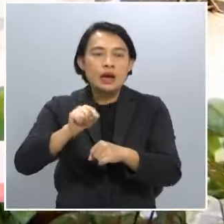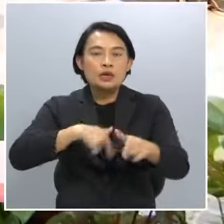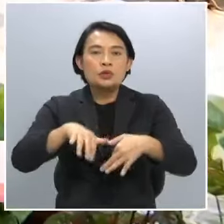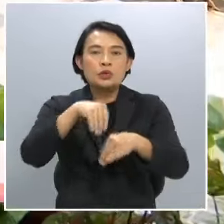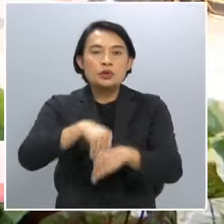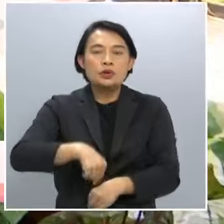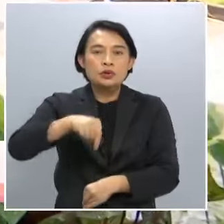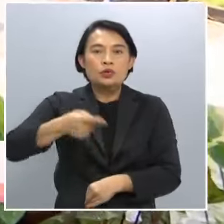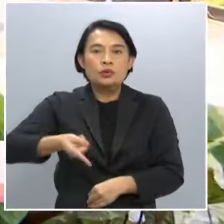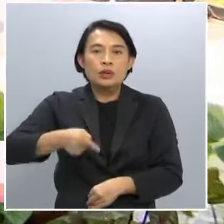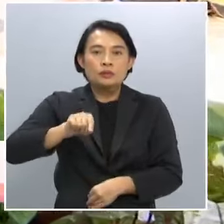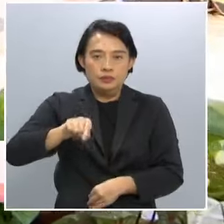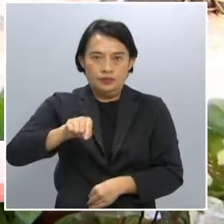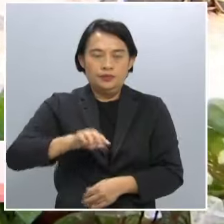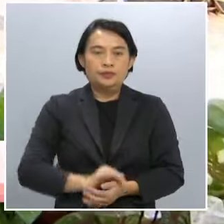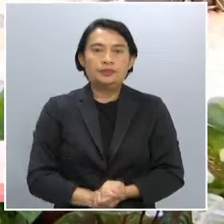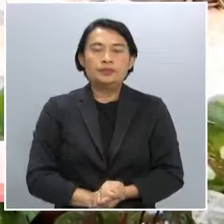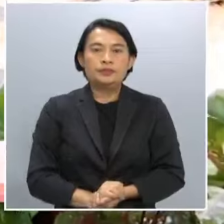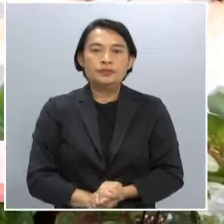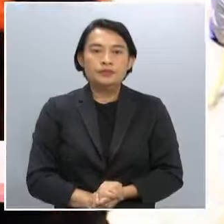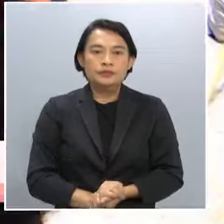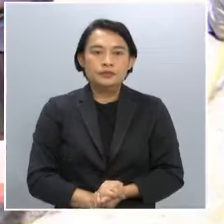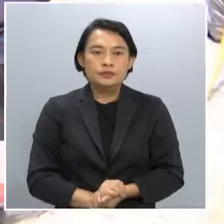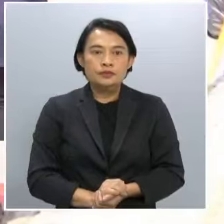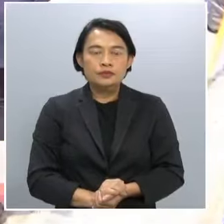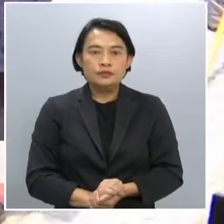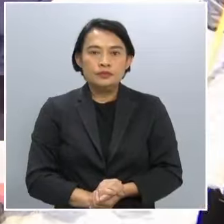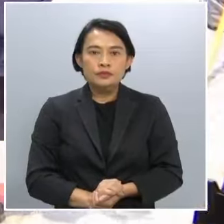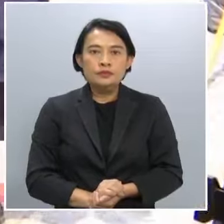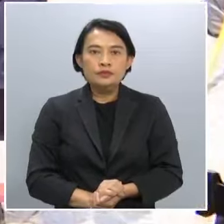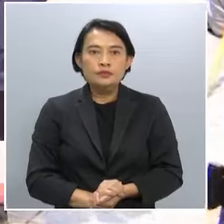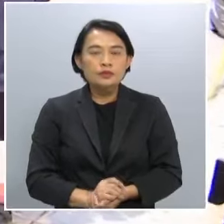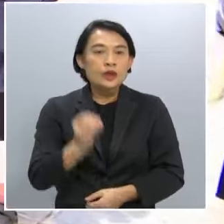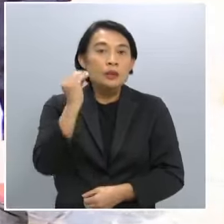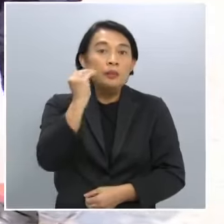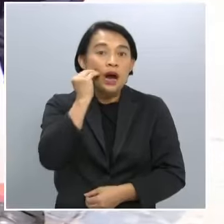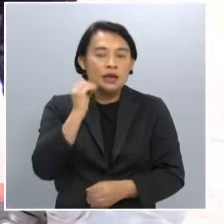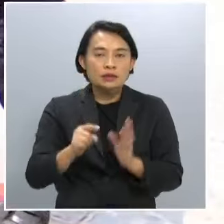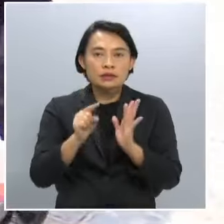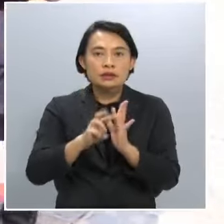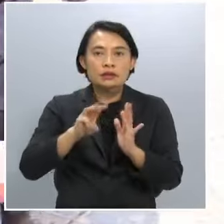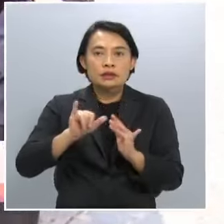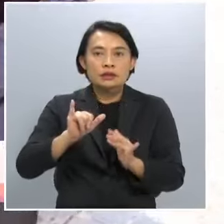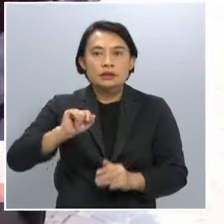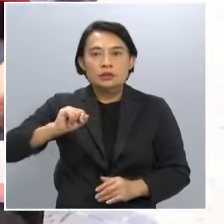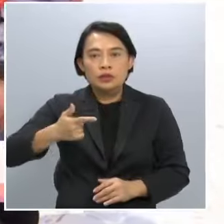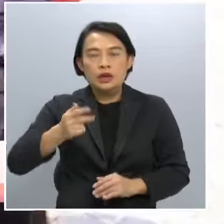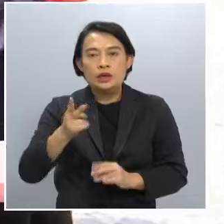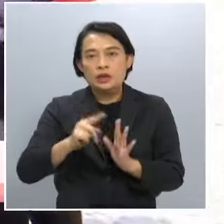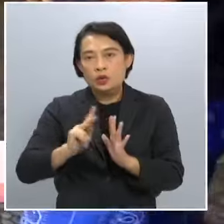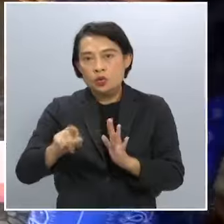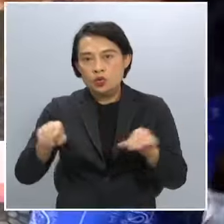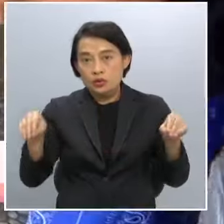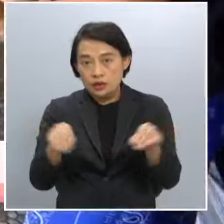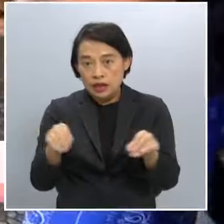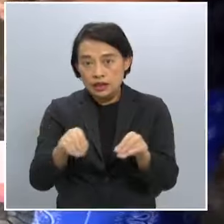เดิมที่อยู่ในพื้นที่เวียงคุกเลยนะฮะซึ่งต้องบอกคุณผู้ชมอย่างนี้ครับว่าบ้านเวียงคุกเนี่ยเป็นบ้านที่อยู่ติดกับแม่น้ำโ